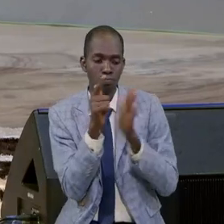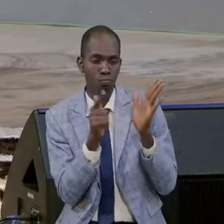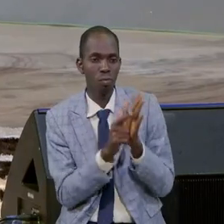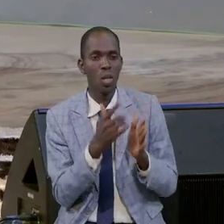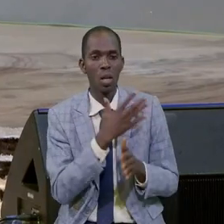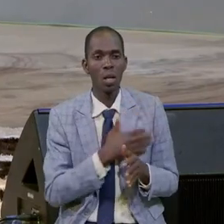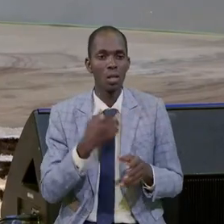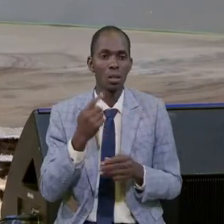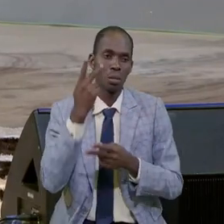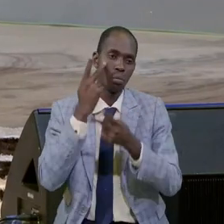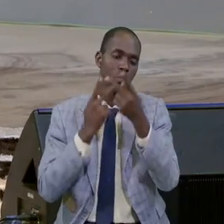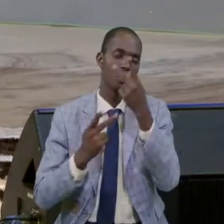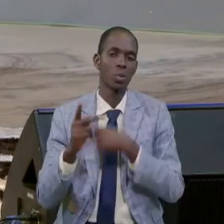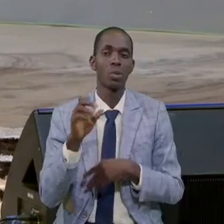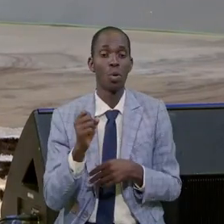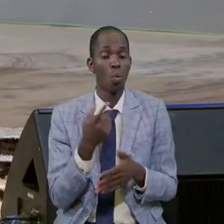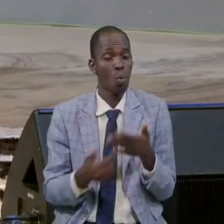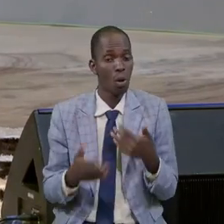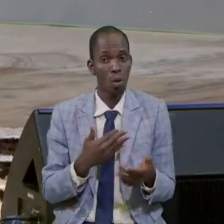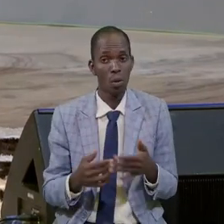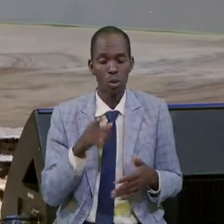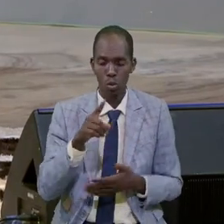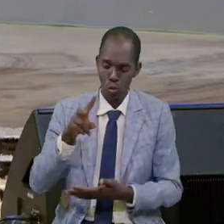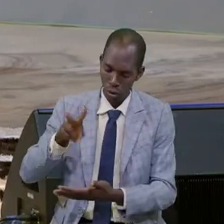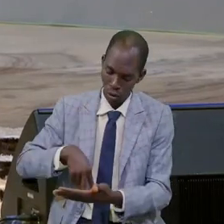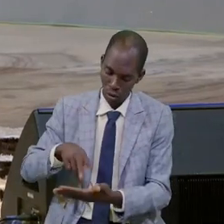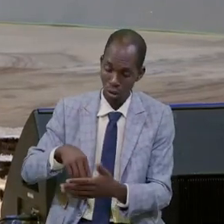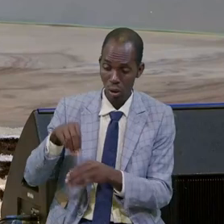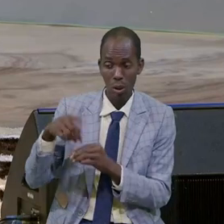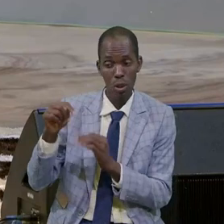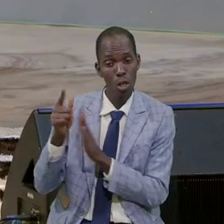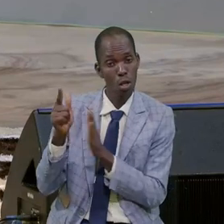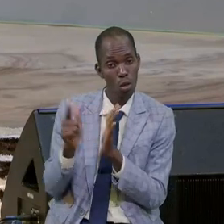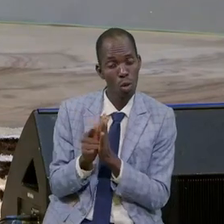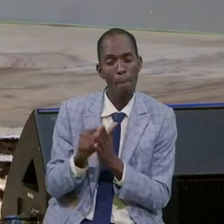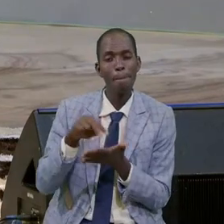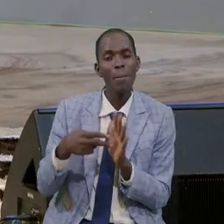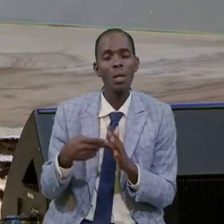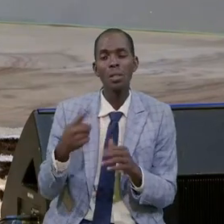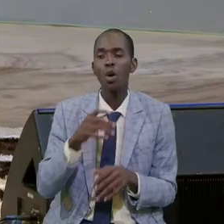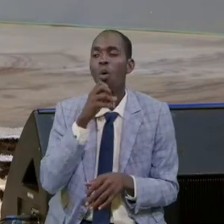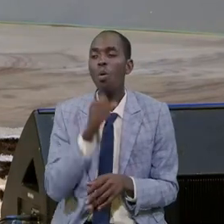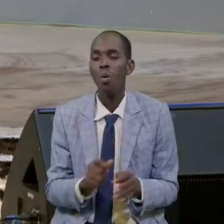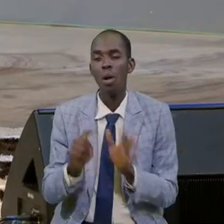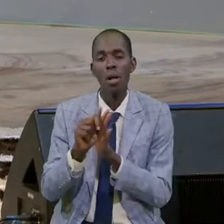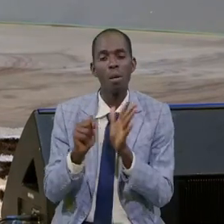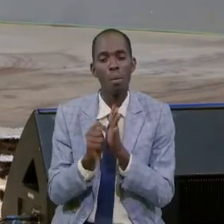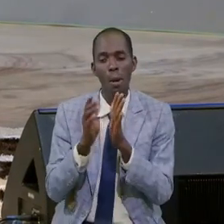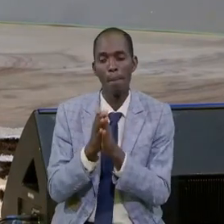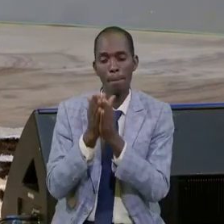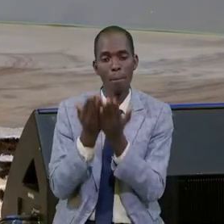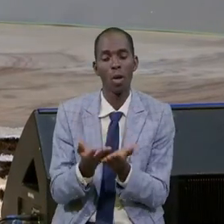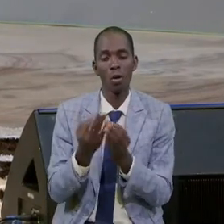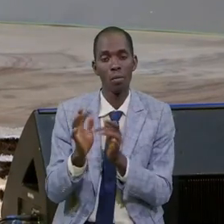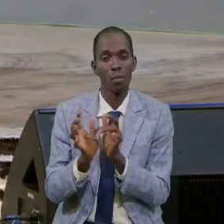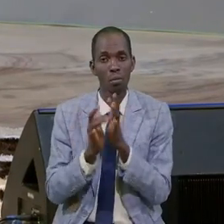prophètes. Et dit, tout ce que vous lisez dans la loi, dans l'Ancien Testament,